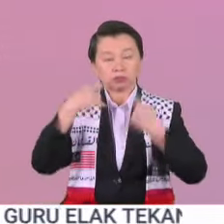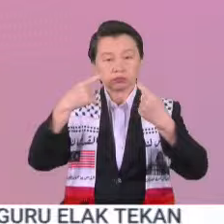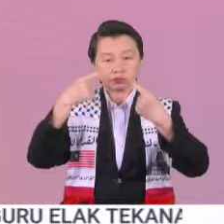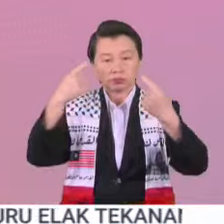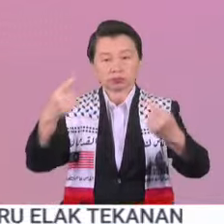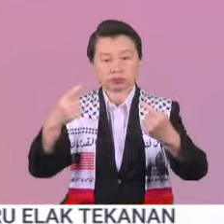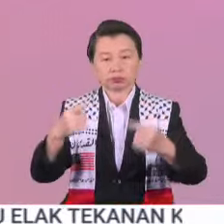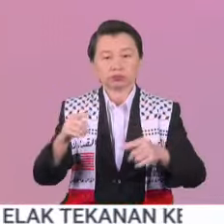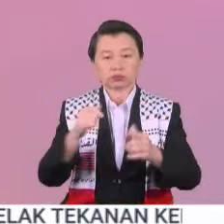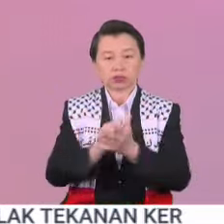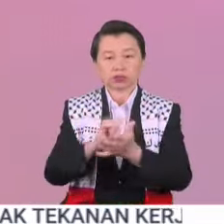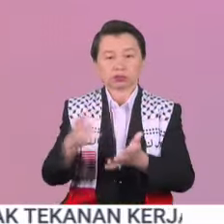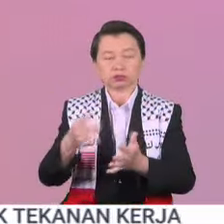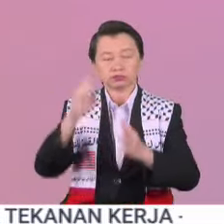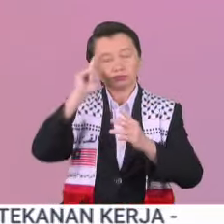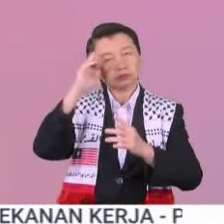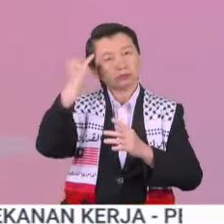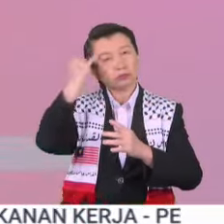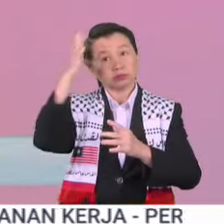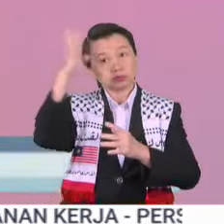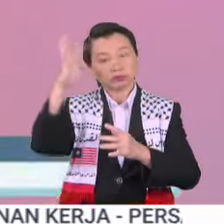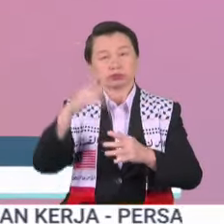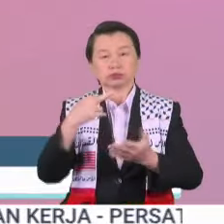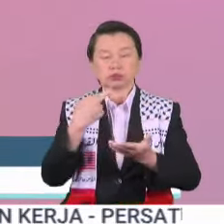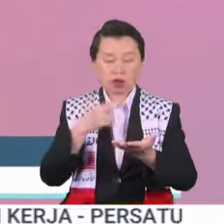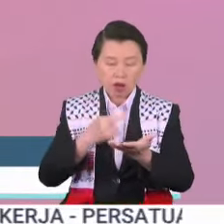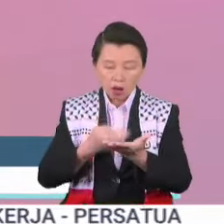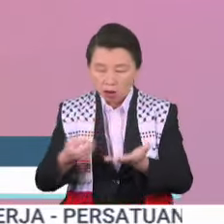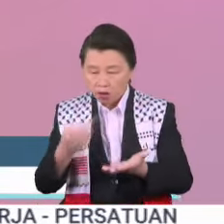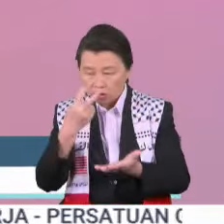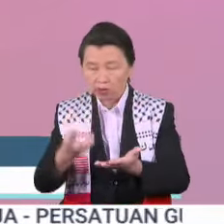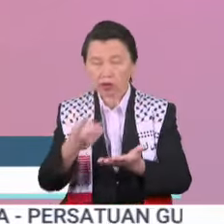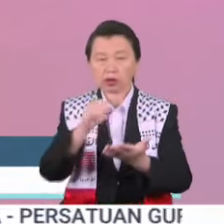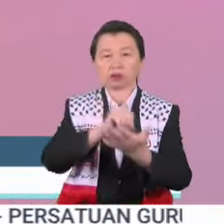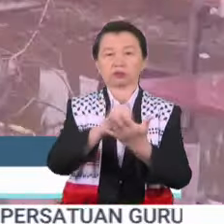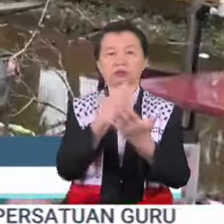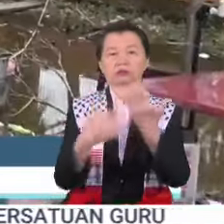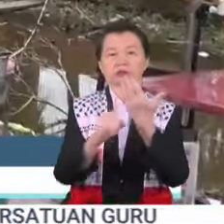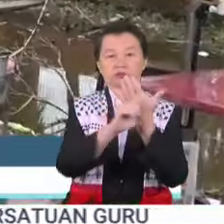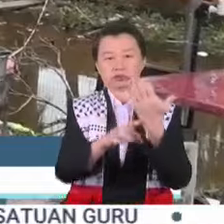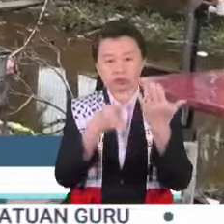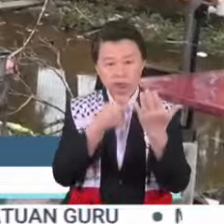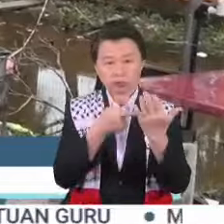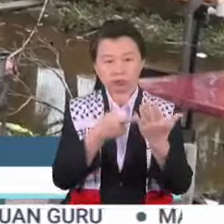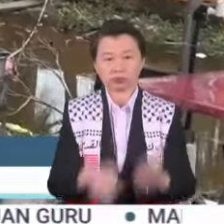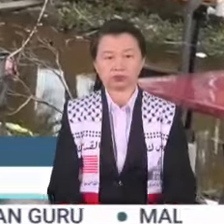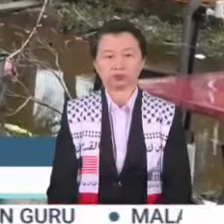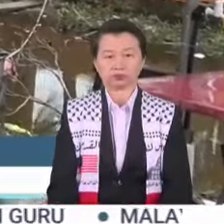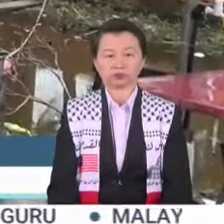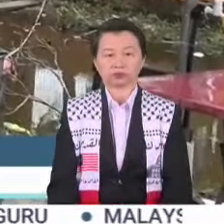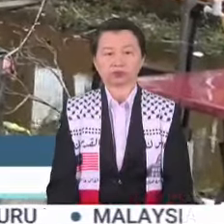hasil. Sajian itu berinspirasikan resepi yang dilihat di media sosial.